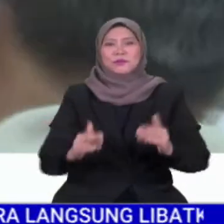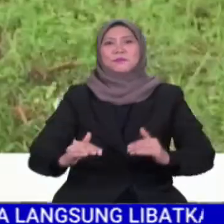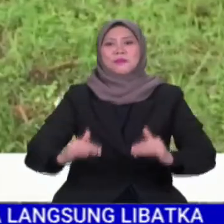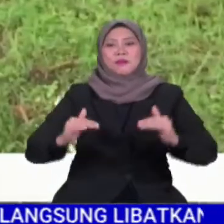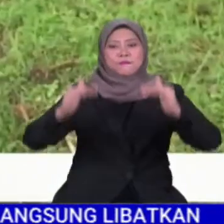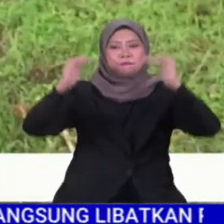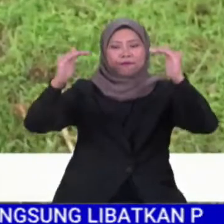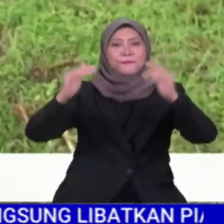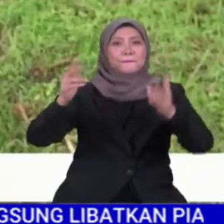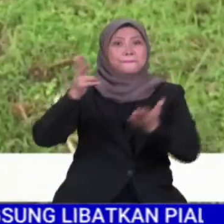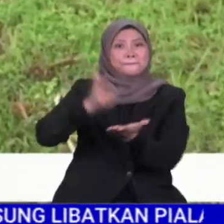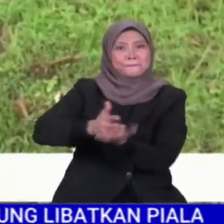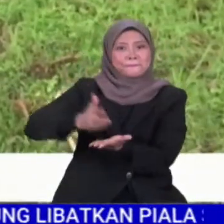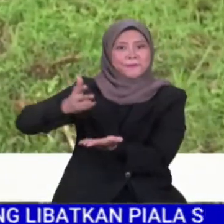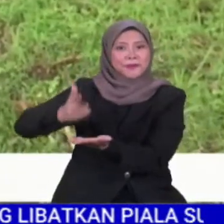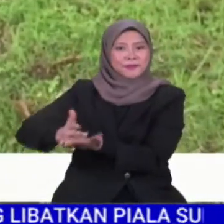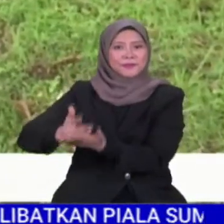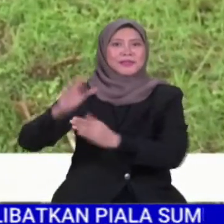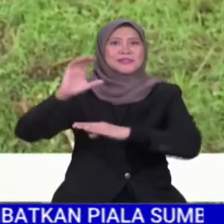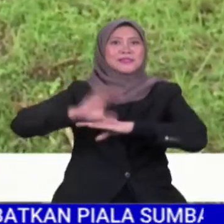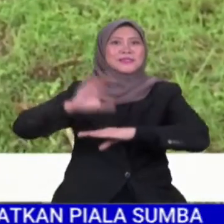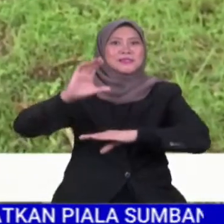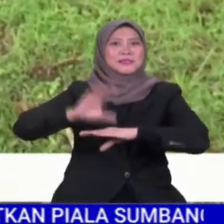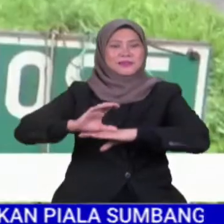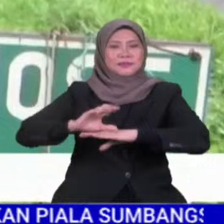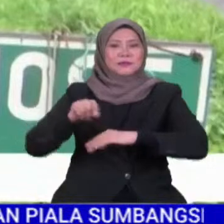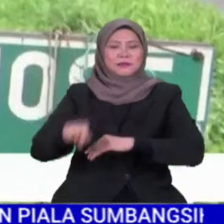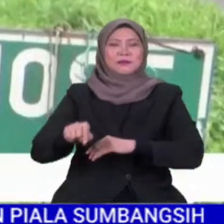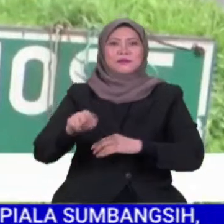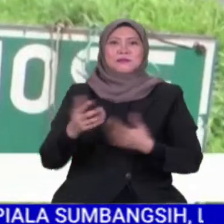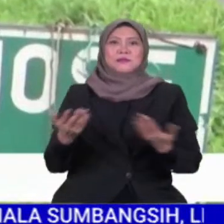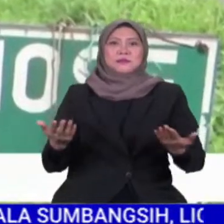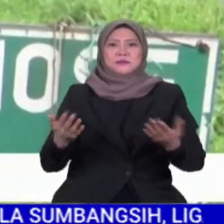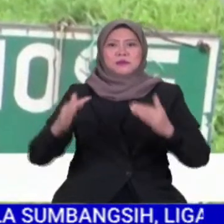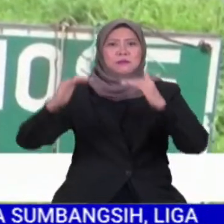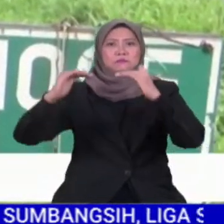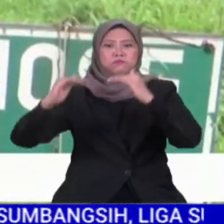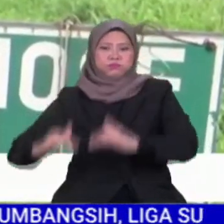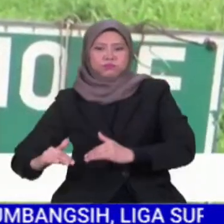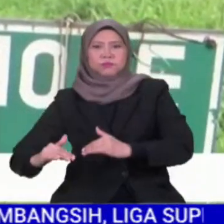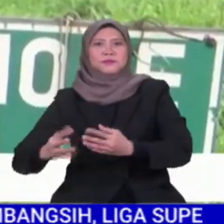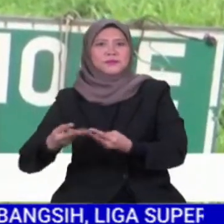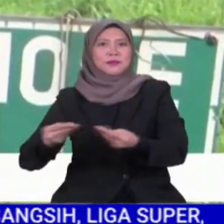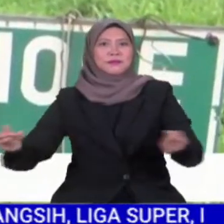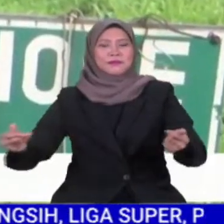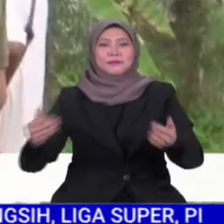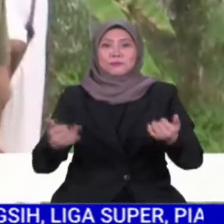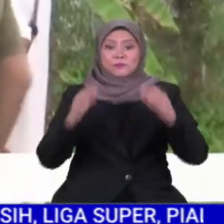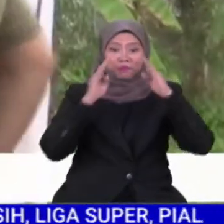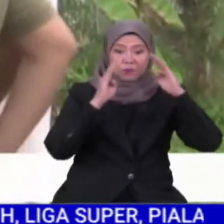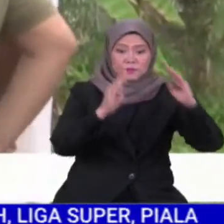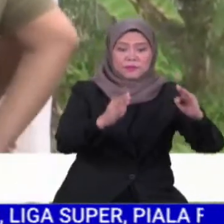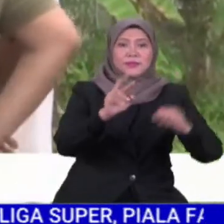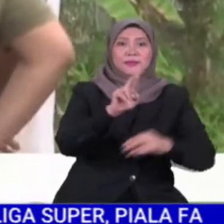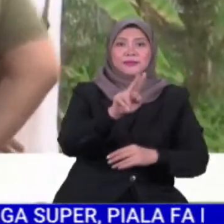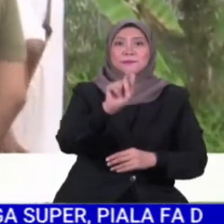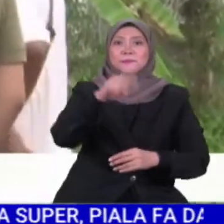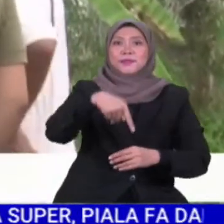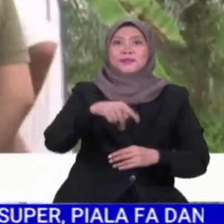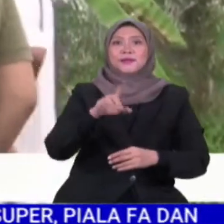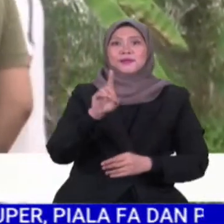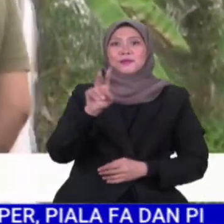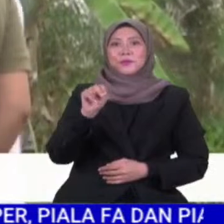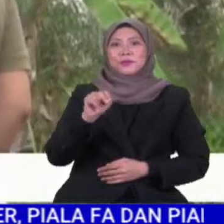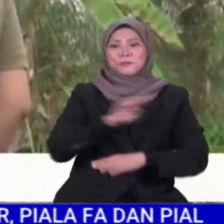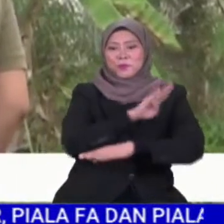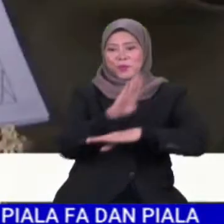taraf tempat letak kereta di sebuah gereja yang mengalami mendapan tanah. Tahun lepas, fokus projek RTP di Dun